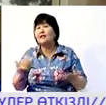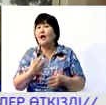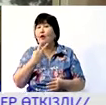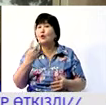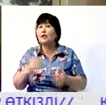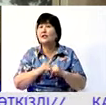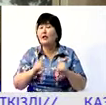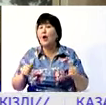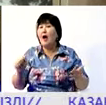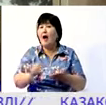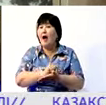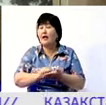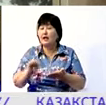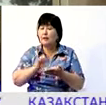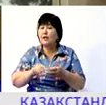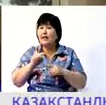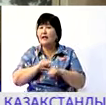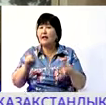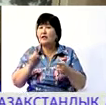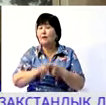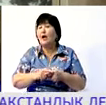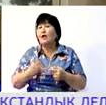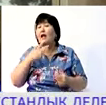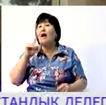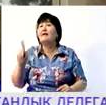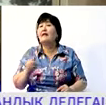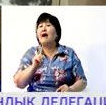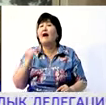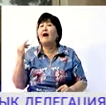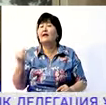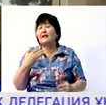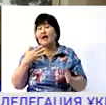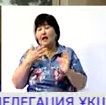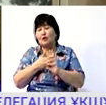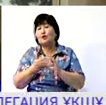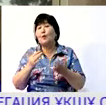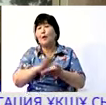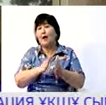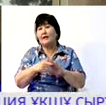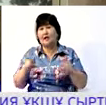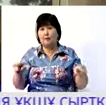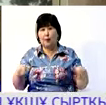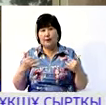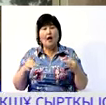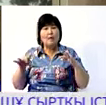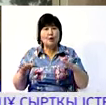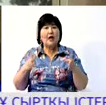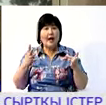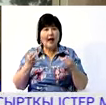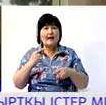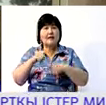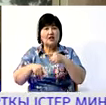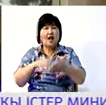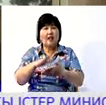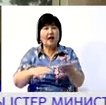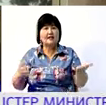көзқарастарын дамыту, архив құжаттарын насихаттау арқылы өлке тарихына деген қызығушылығын қалыптастыру болып табылады. Бұл шара әлі де жалғасын